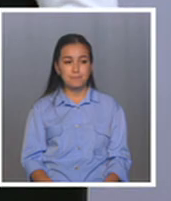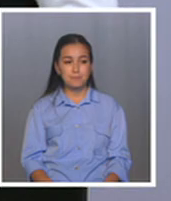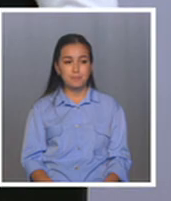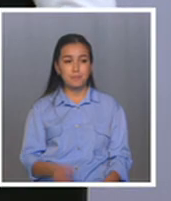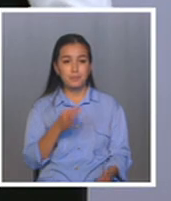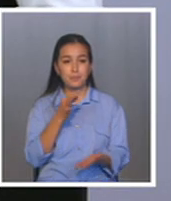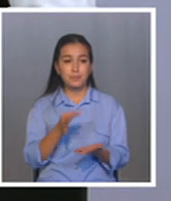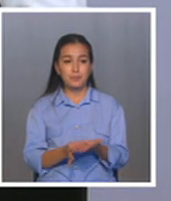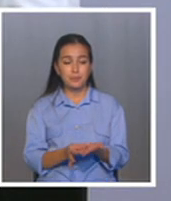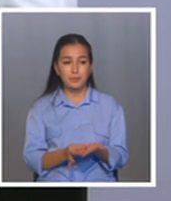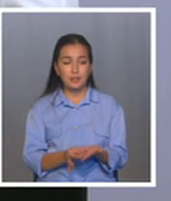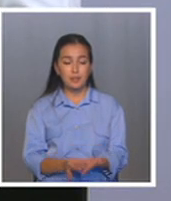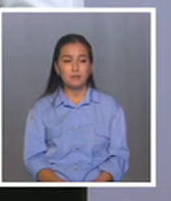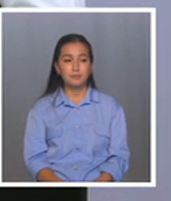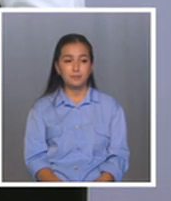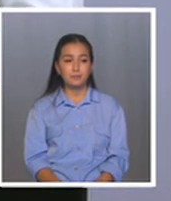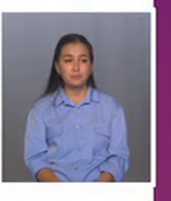Жауабы: